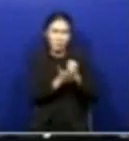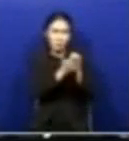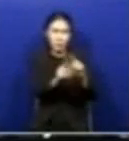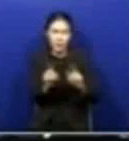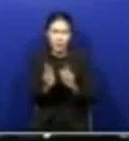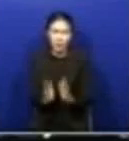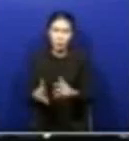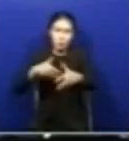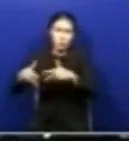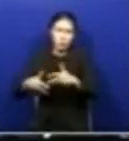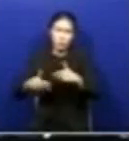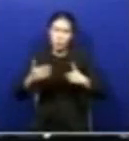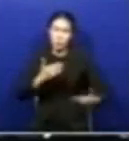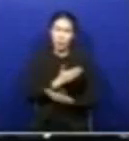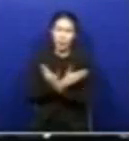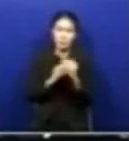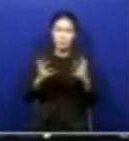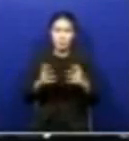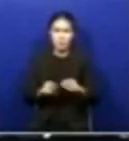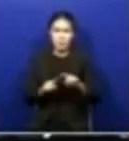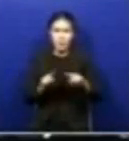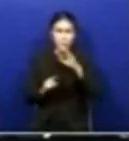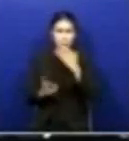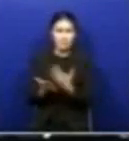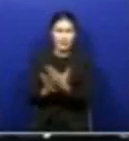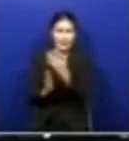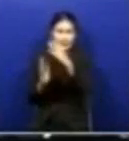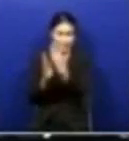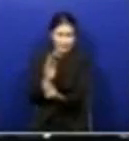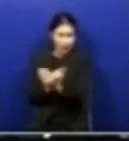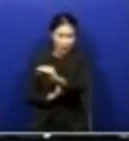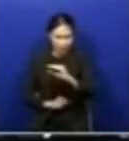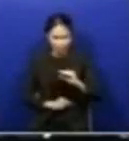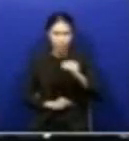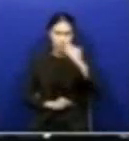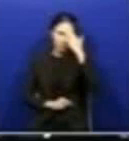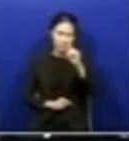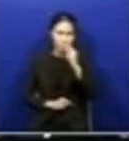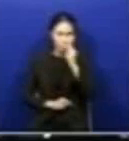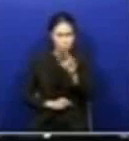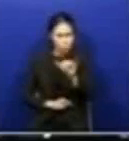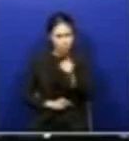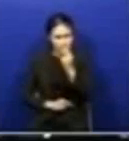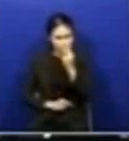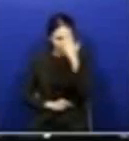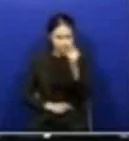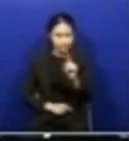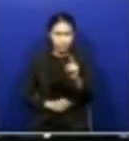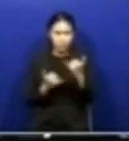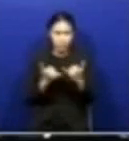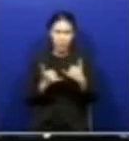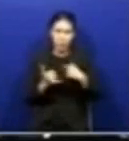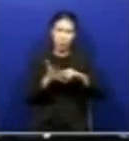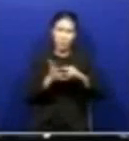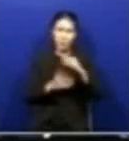สแล้วถ้าเหลือก็เอากลับมาคืนนี่ผมย้ำเป็นครั้งที่สองนะครับเพราะผมดูท่าทีแล้ววันนี้วันสนุกม